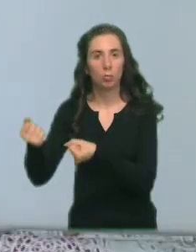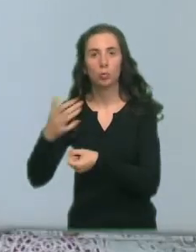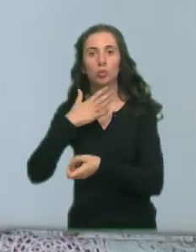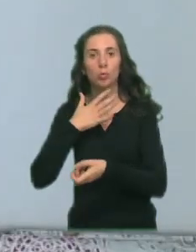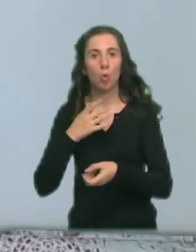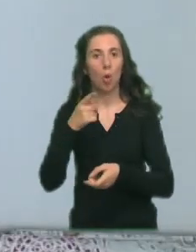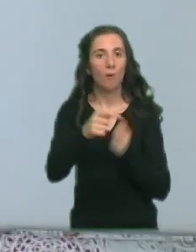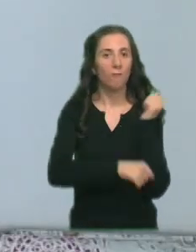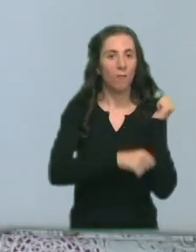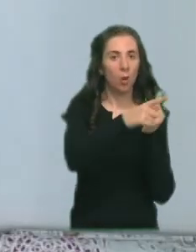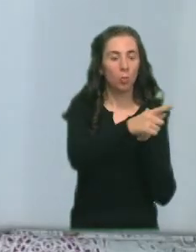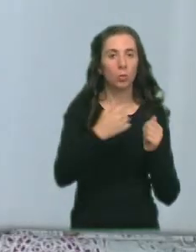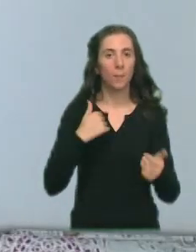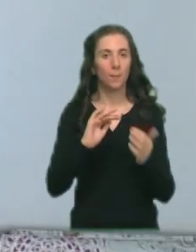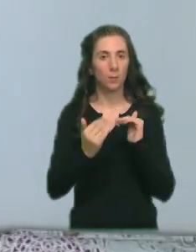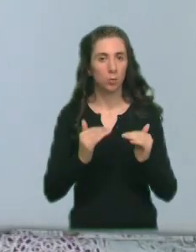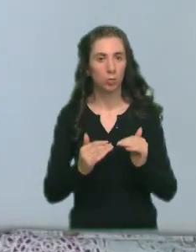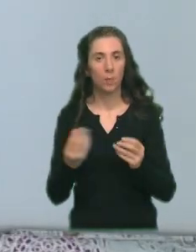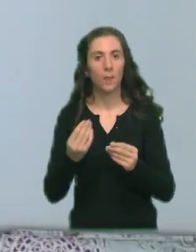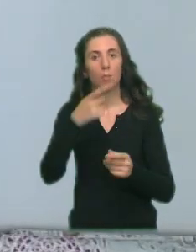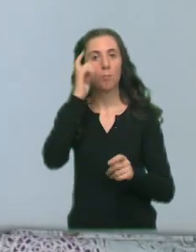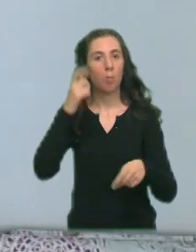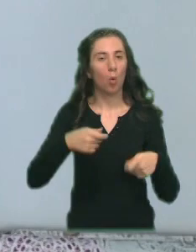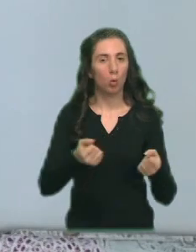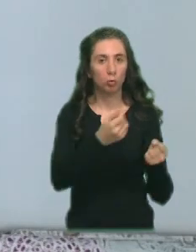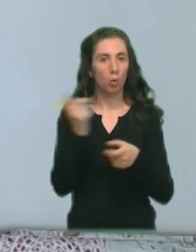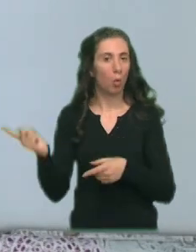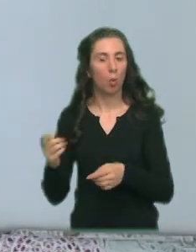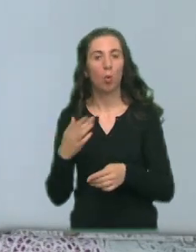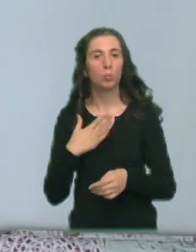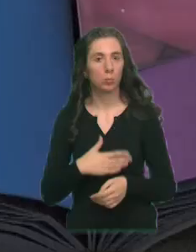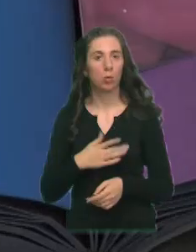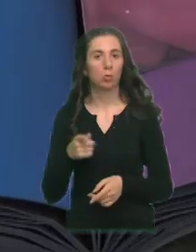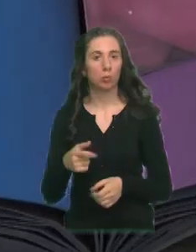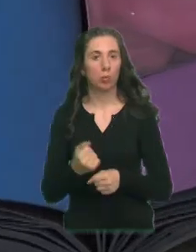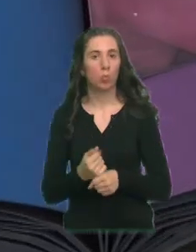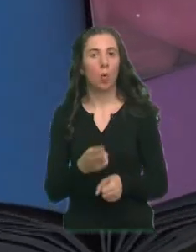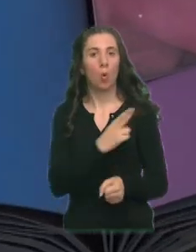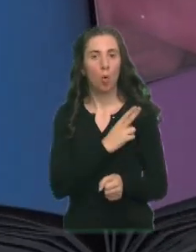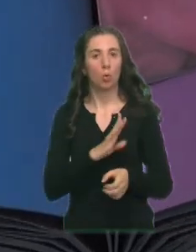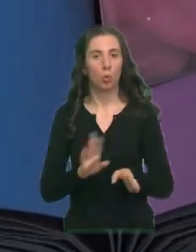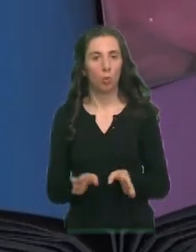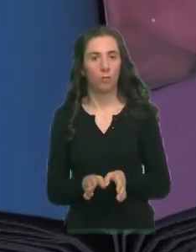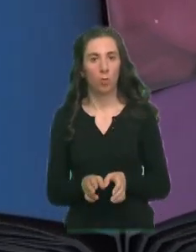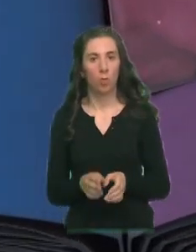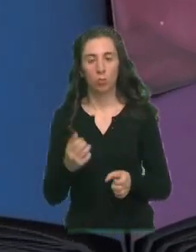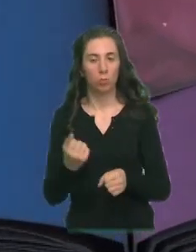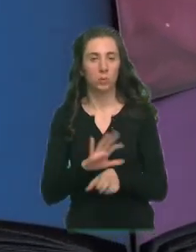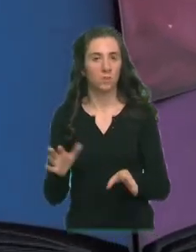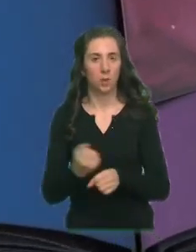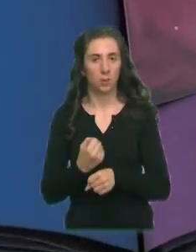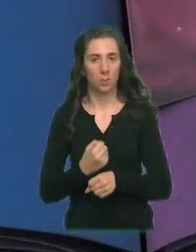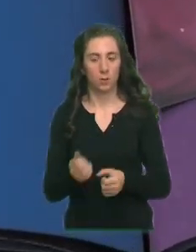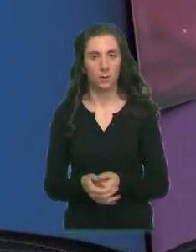evo, vi ste ovdje već koliko godina? Ja sam tu 16. godinu već, 16. da. Vlada je